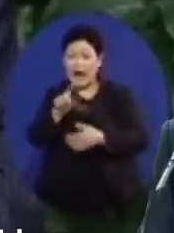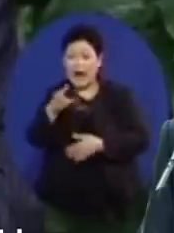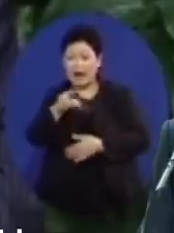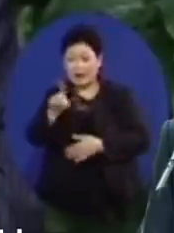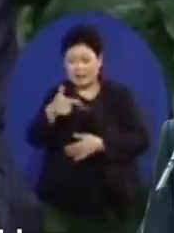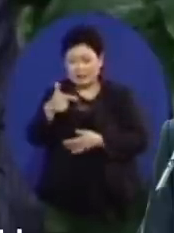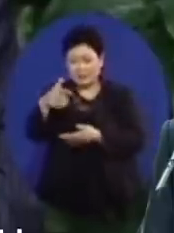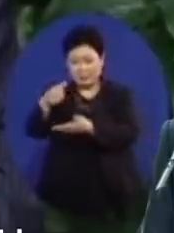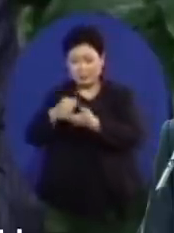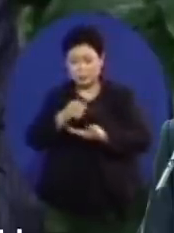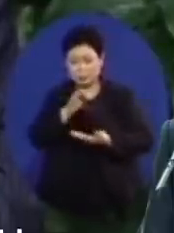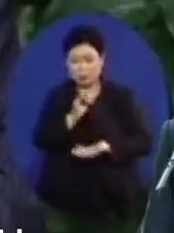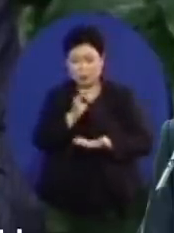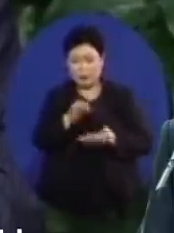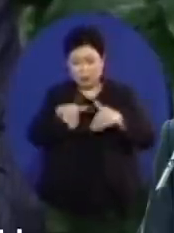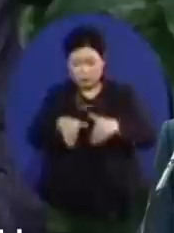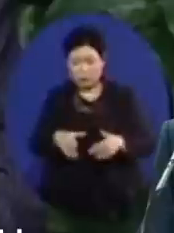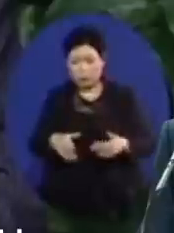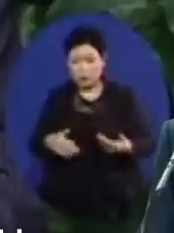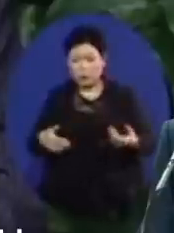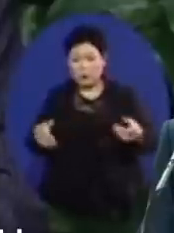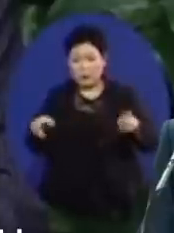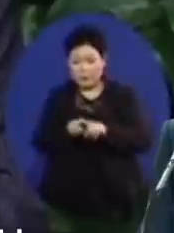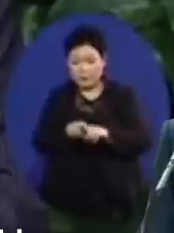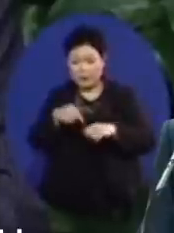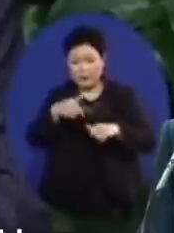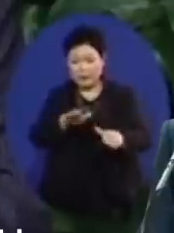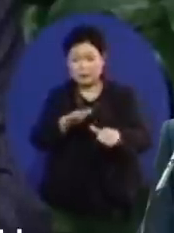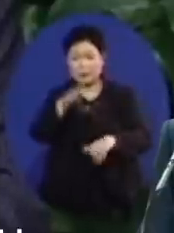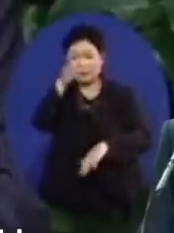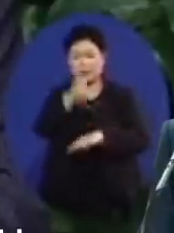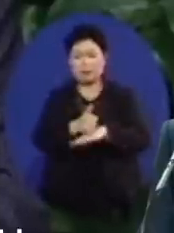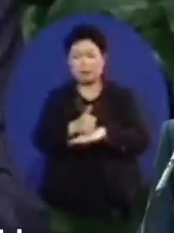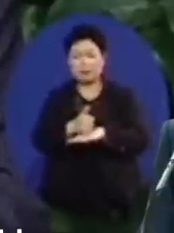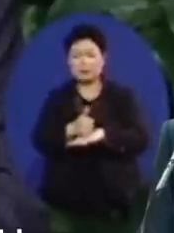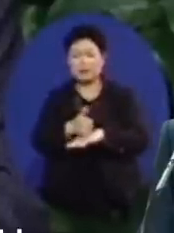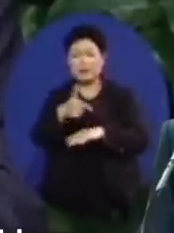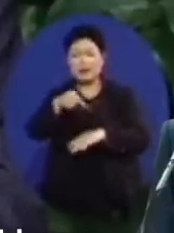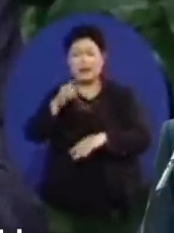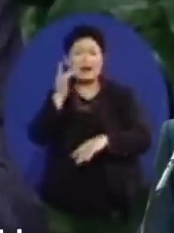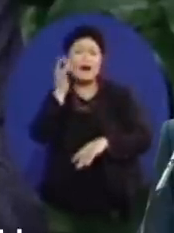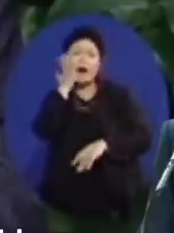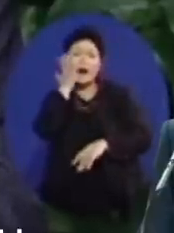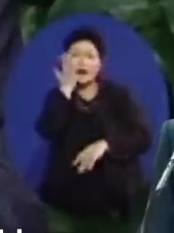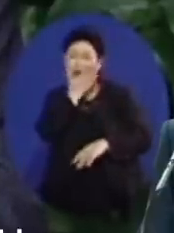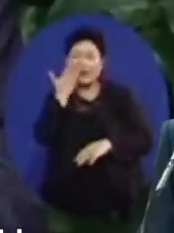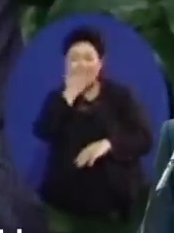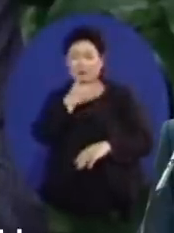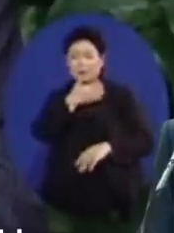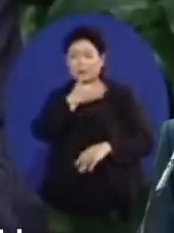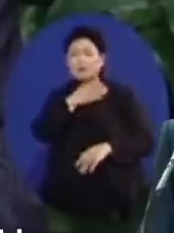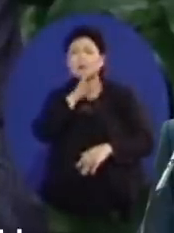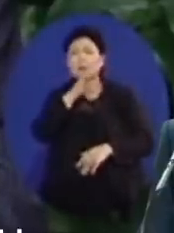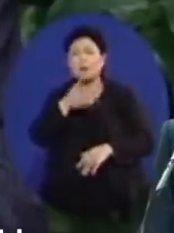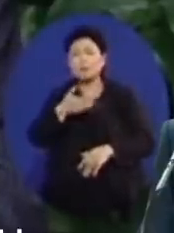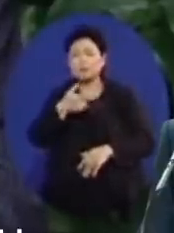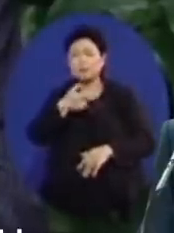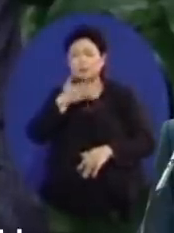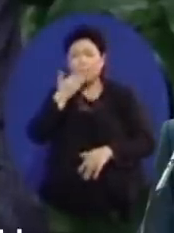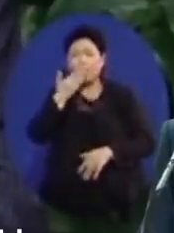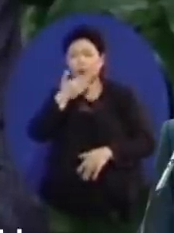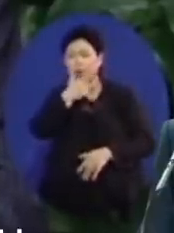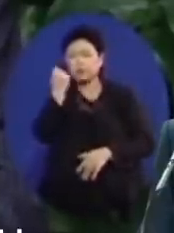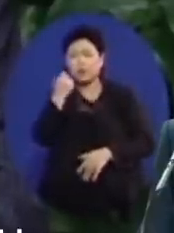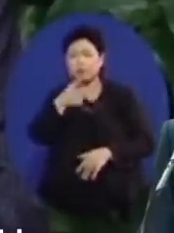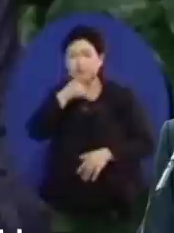데리고 갔습니다. 그 결과에 가나안의 기근이 다가오는 것입니다. 그러므로 환경의 변화가